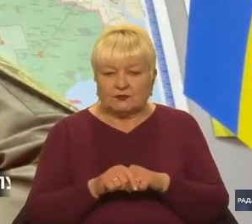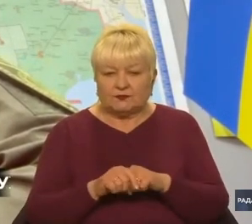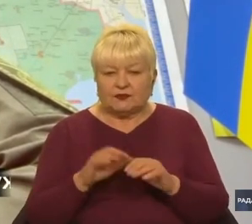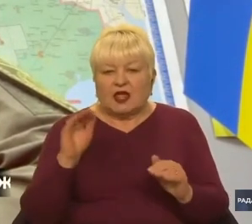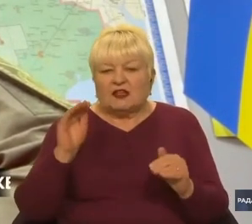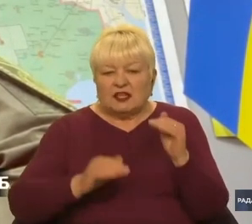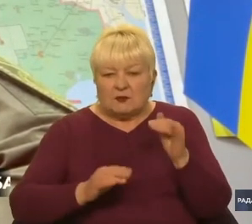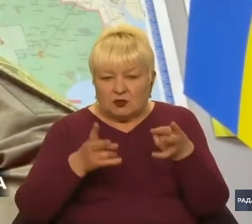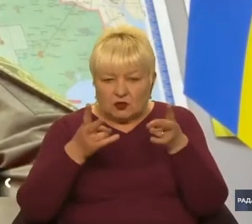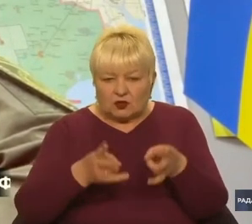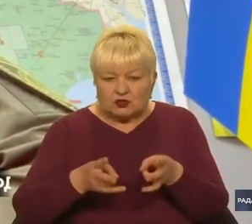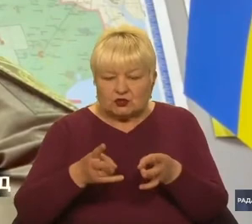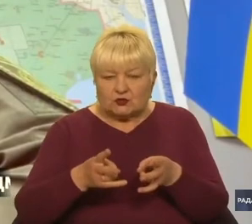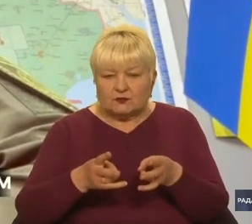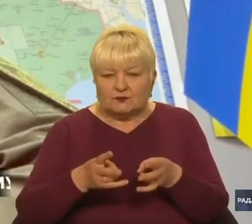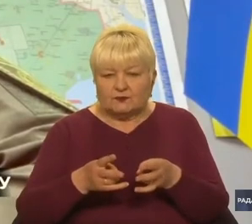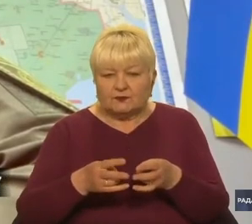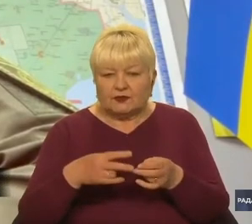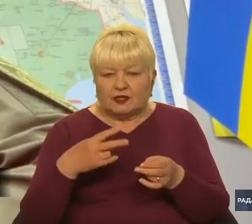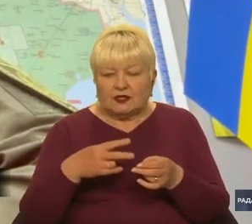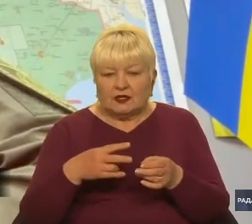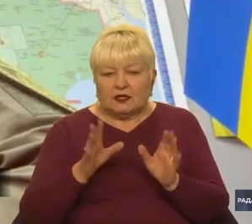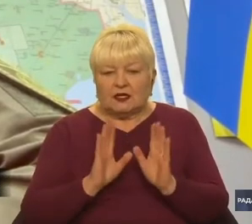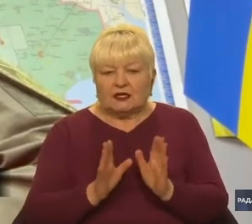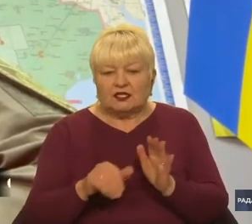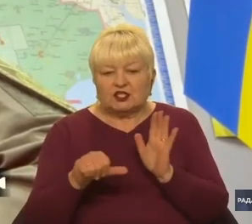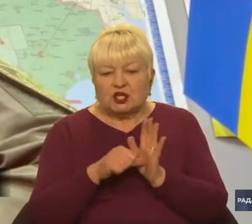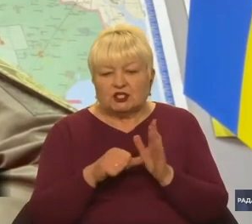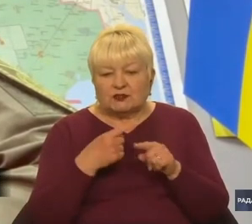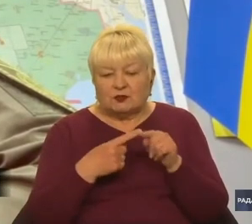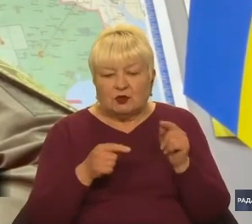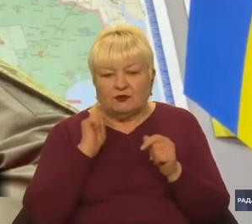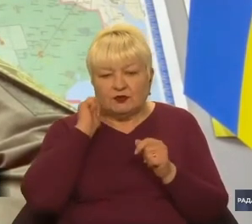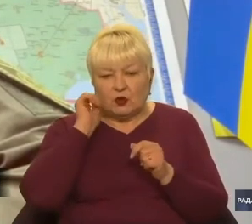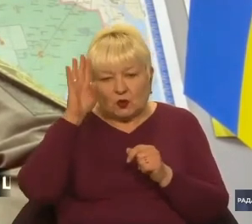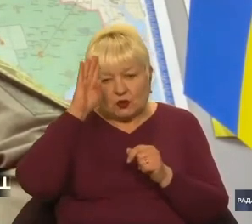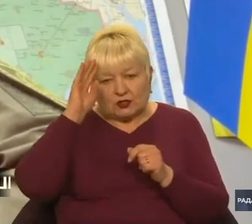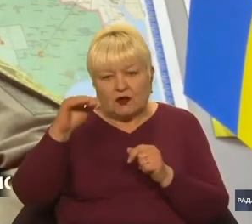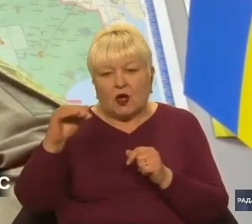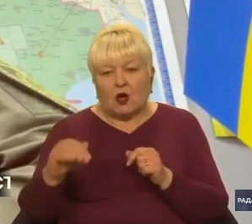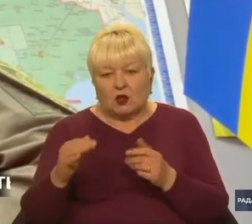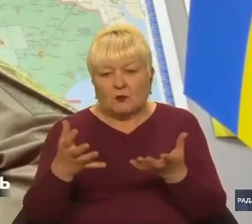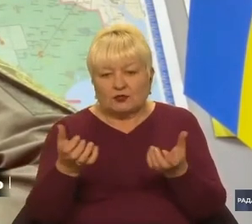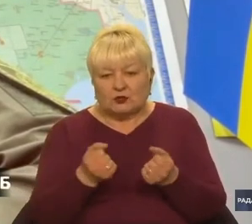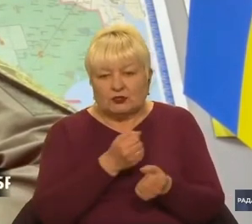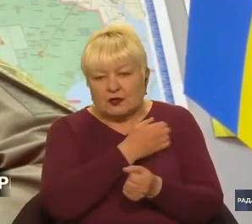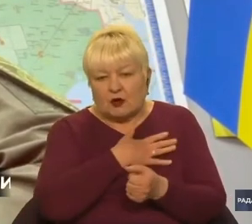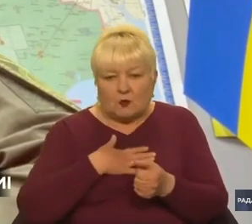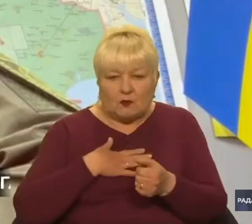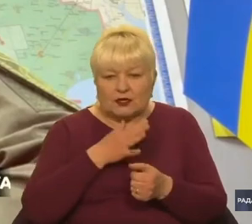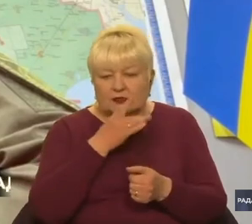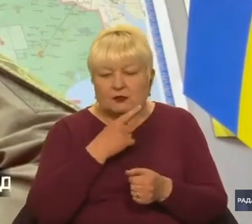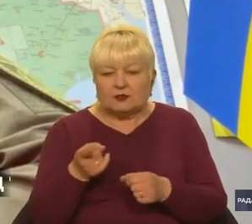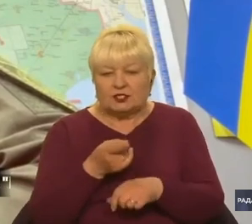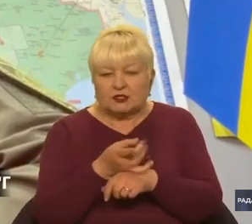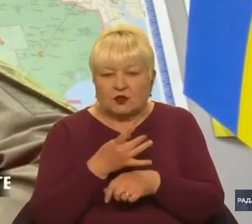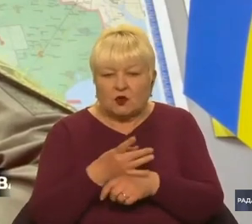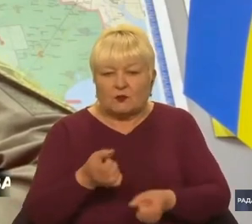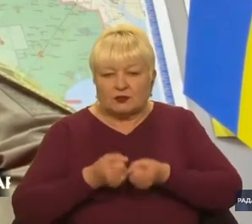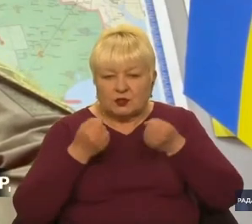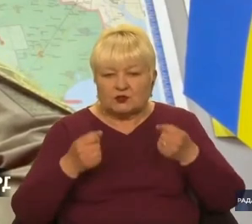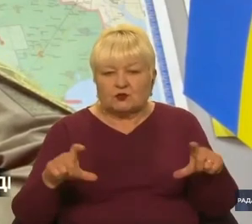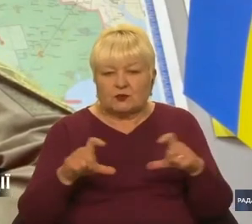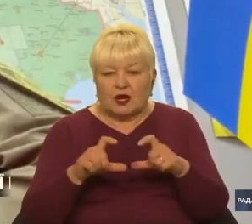Наймолодшому травмованому лише 6,5 років, хлопчик отримав поранення під час обстрілу супермаркету